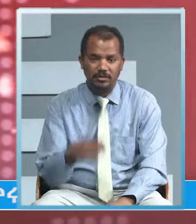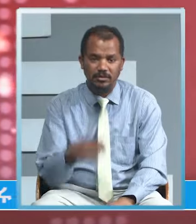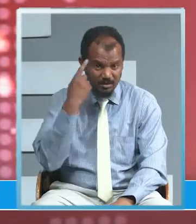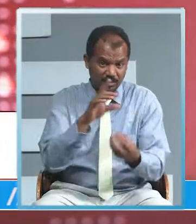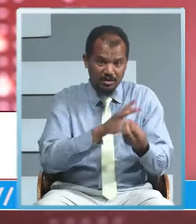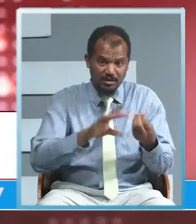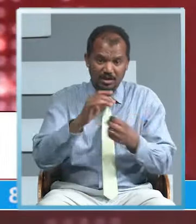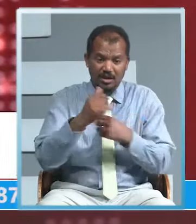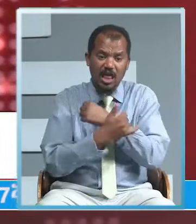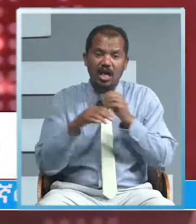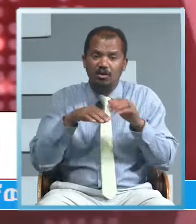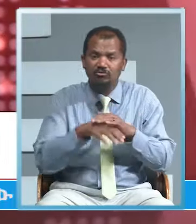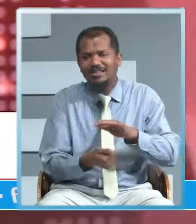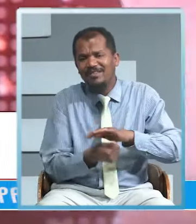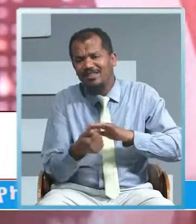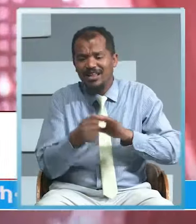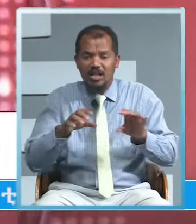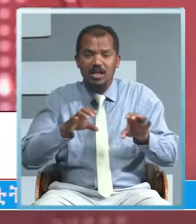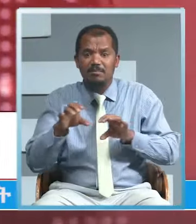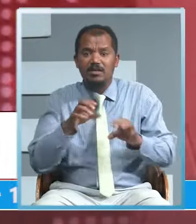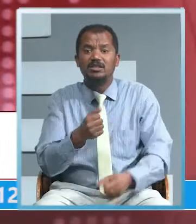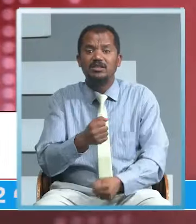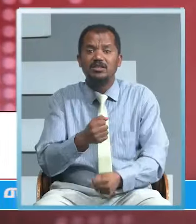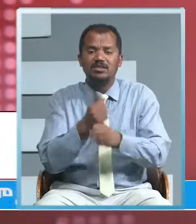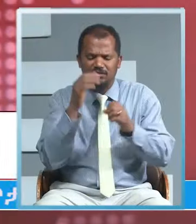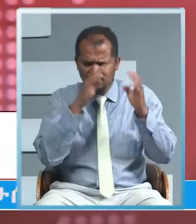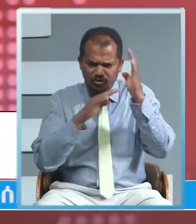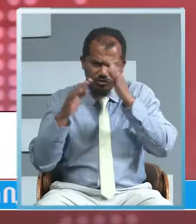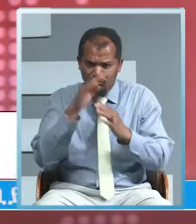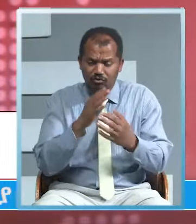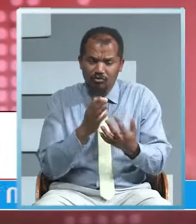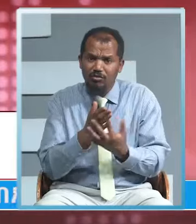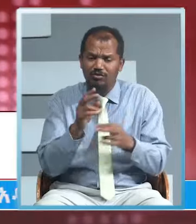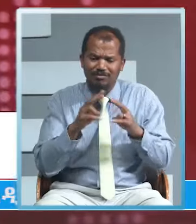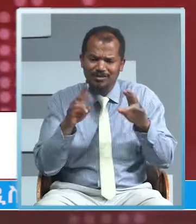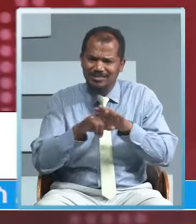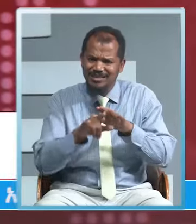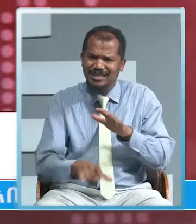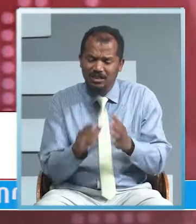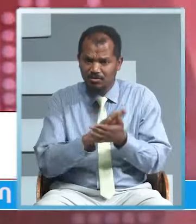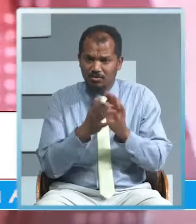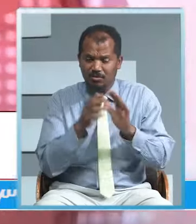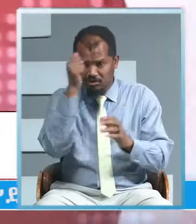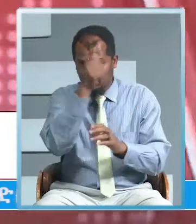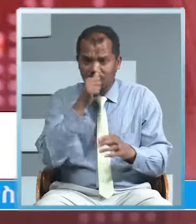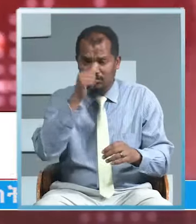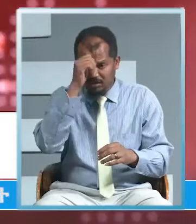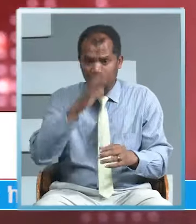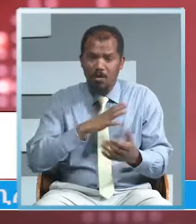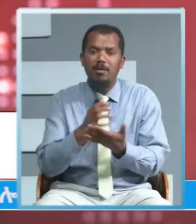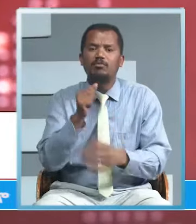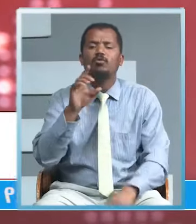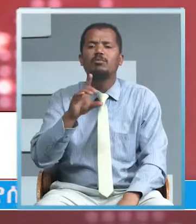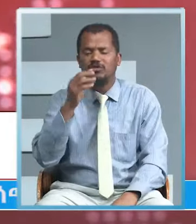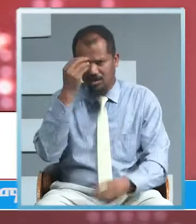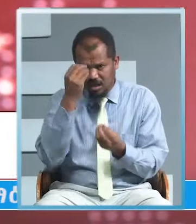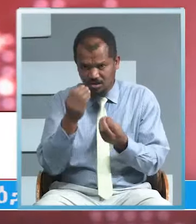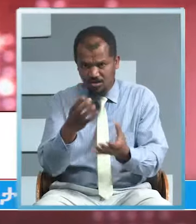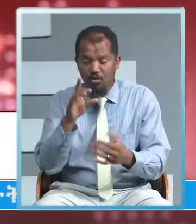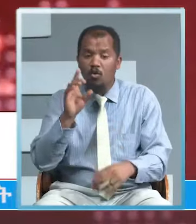በትግራይ ክልል ለሀገር ውስጥ ተፈናቃዮች የሚደረገው ድጋፍ ከችግሩ አንጻር እጅግ ዝቅተኛ መሆኑን የኢትዮጵያ ሰብአዊ መብቶች ኮሚሽን